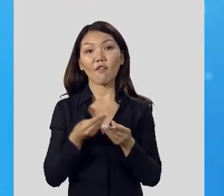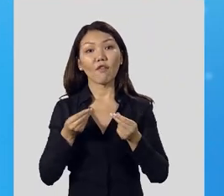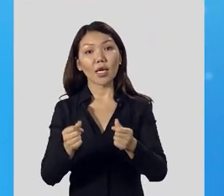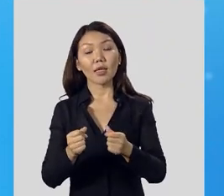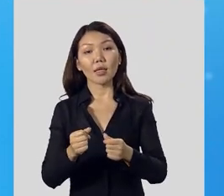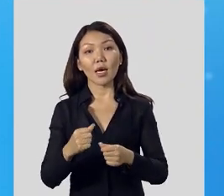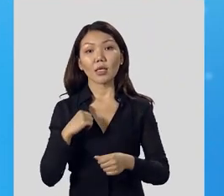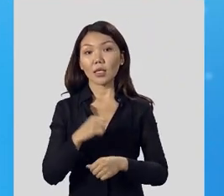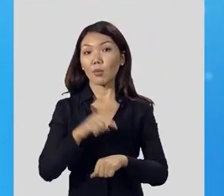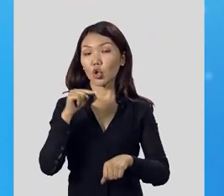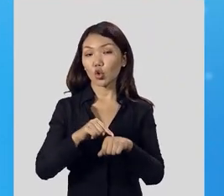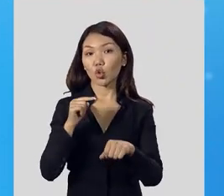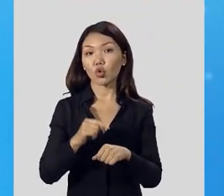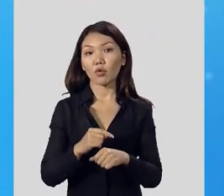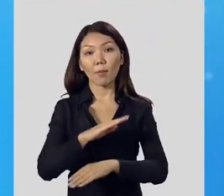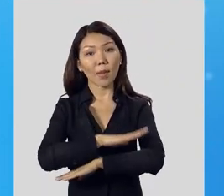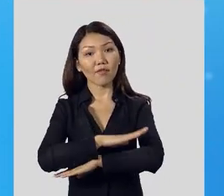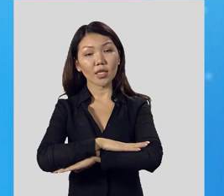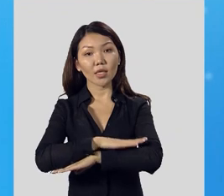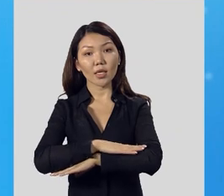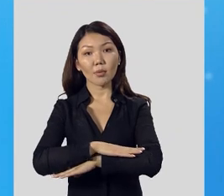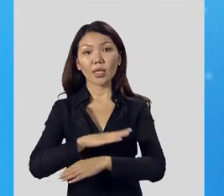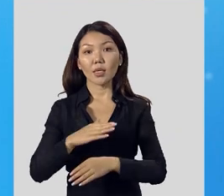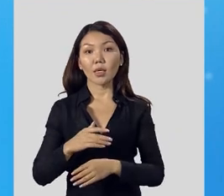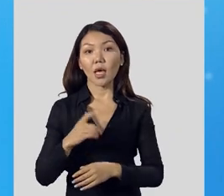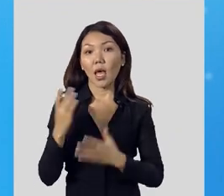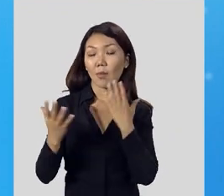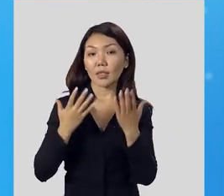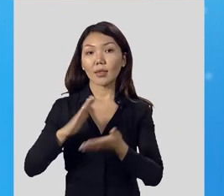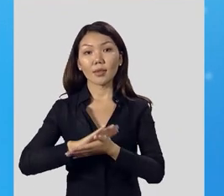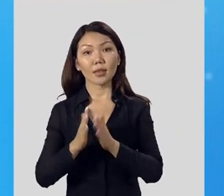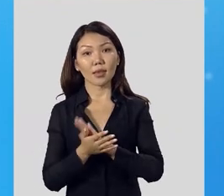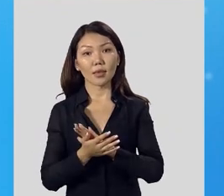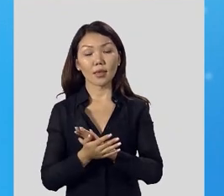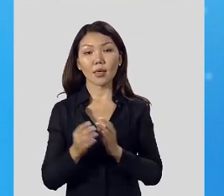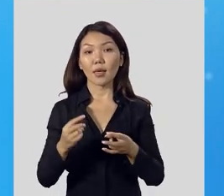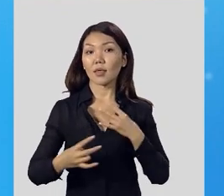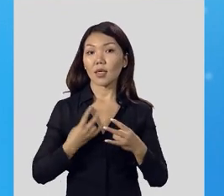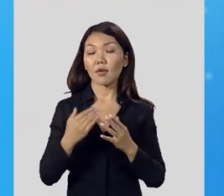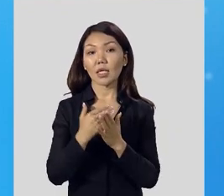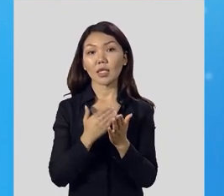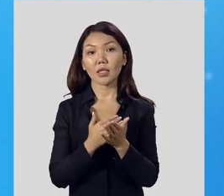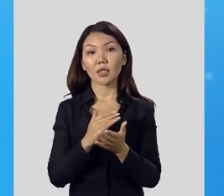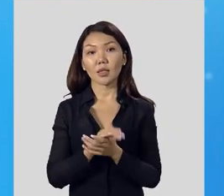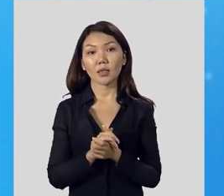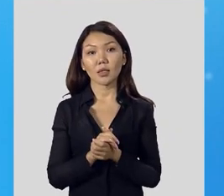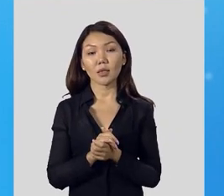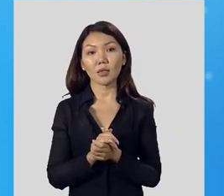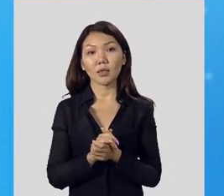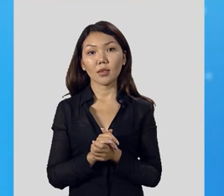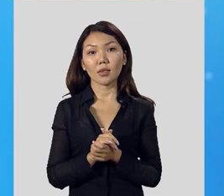самочувствие, поведение, эмоциональное состояние. Нервная система уязвима,